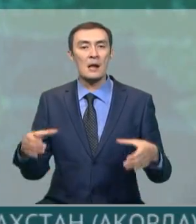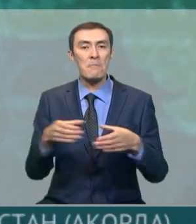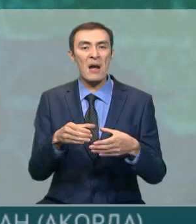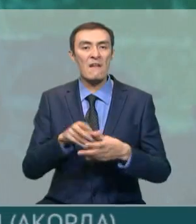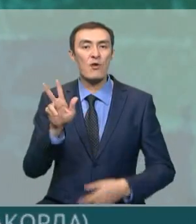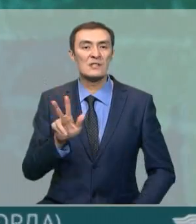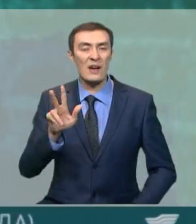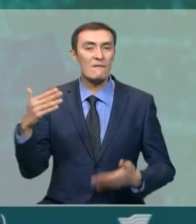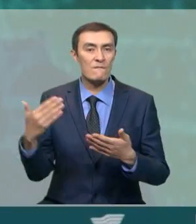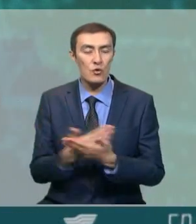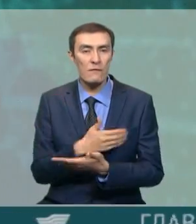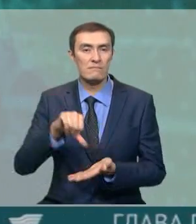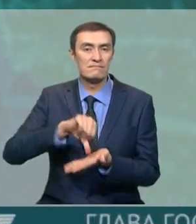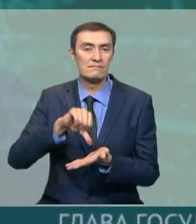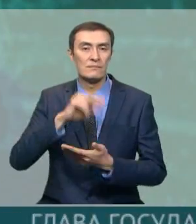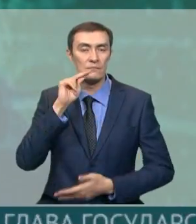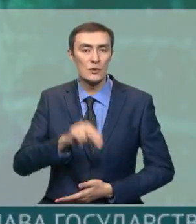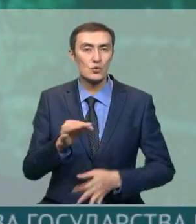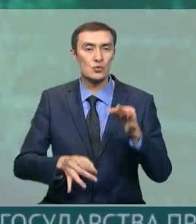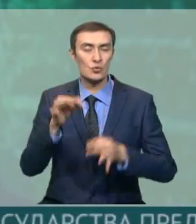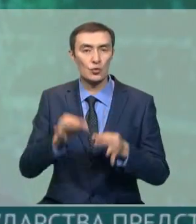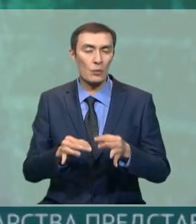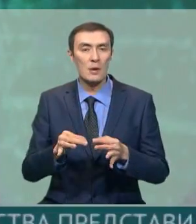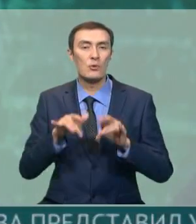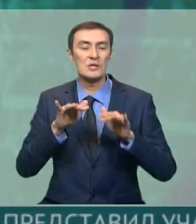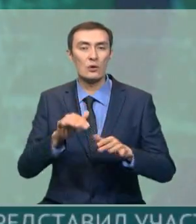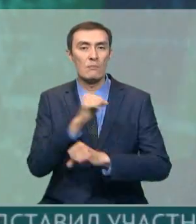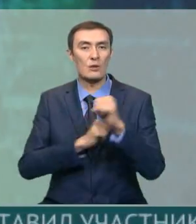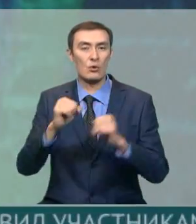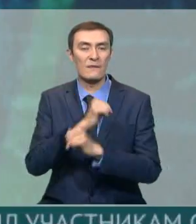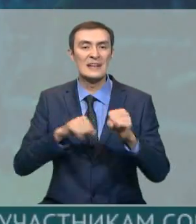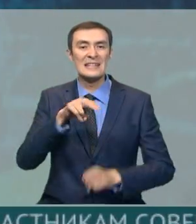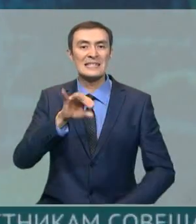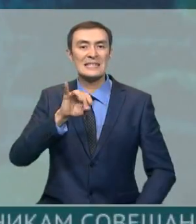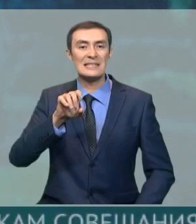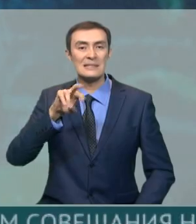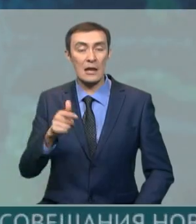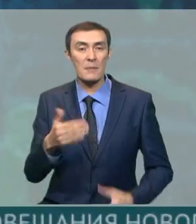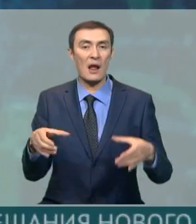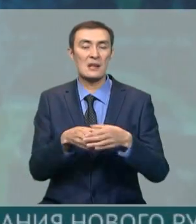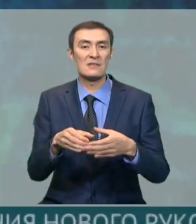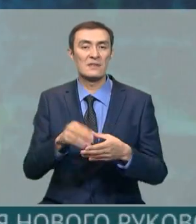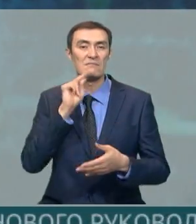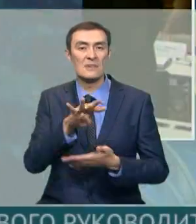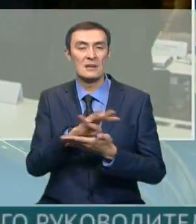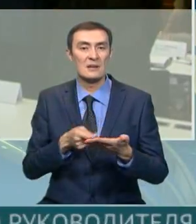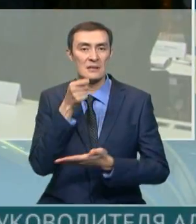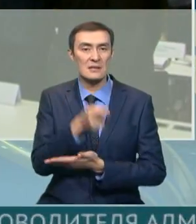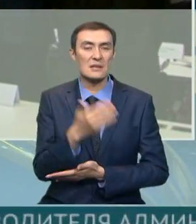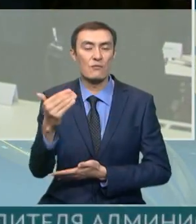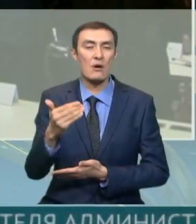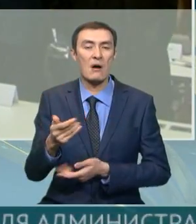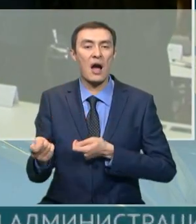Компания Volkswagen вновь предстала перед судом по так называемому делу Dieselgate. На этот раз коллективный иск против концерна подали